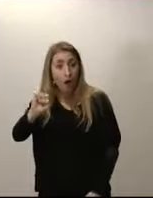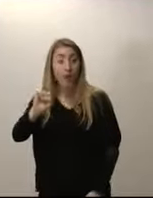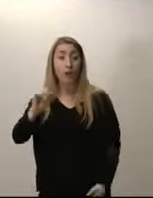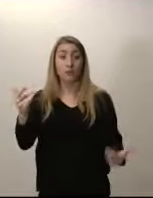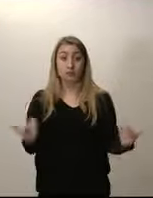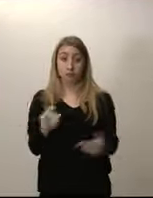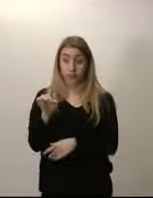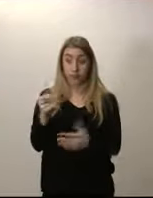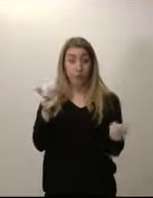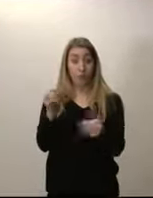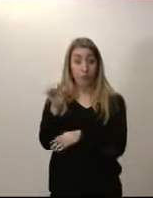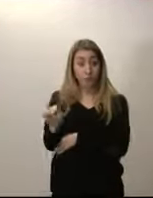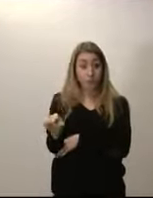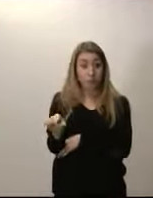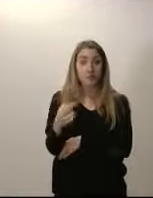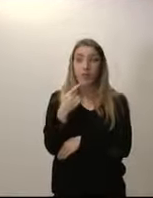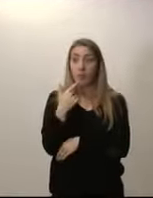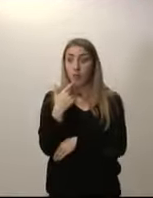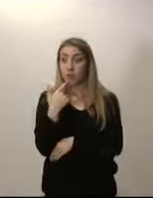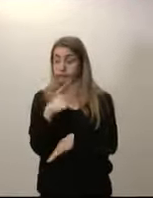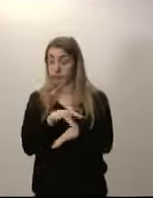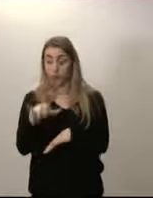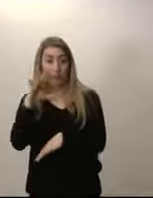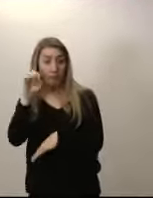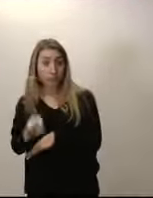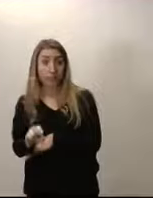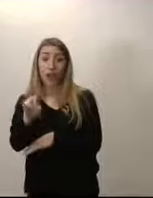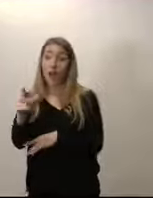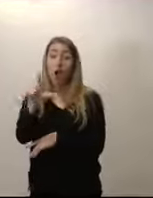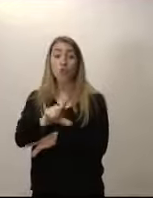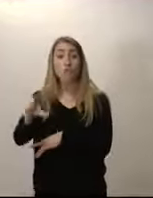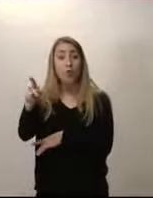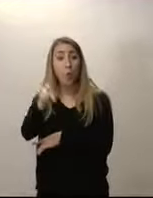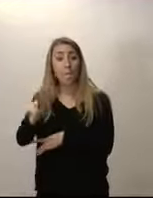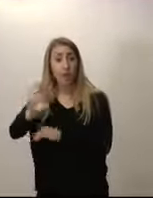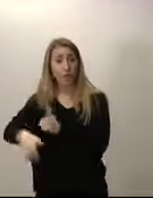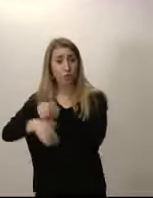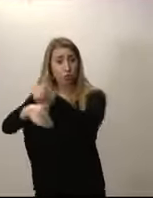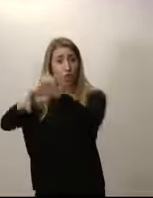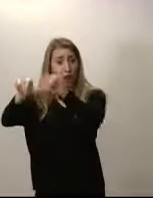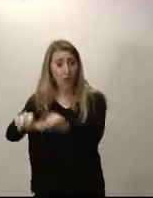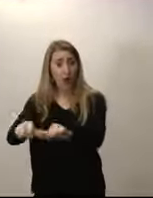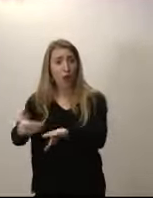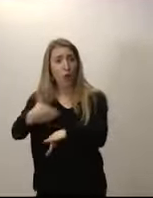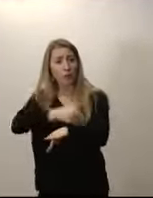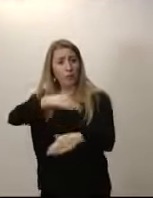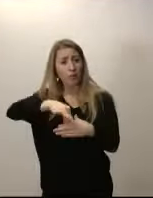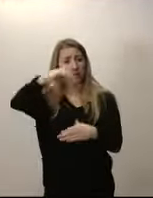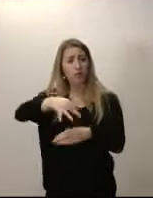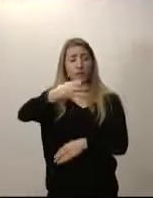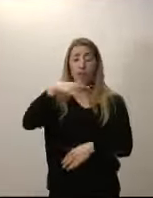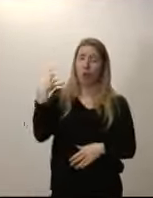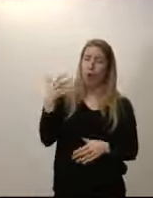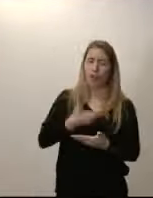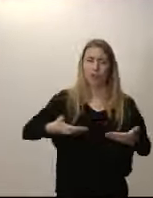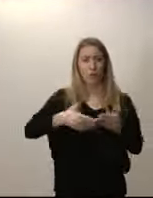de Levallois-Perret? Et je n'ai pas entendu dire que Levallois-Perret a été placé sous tutelle. Vous nous avez raconté au début du mandat, oh là là, la situation est si grave, Thionville